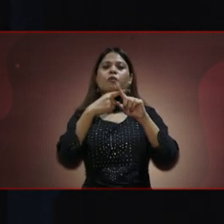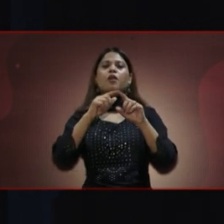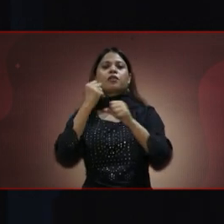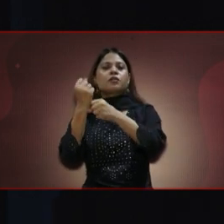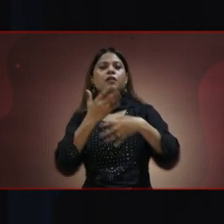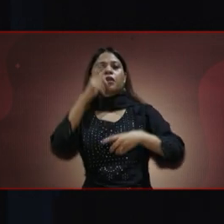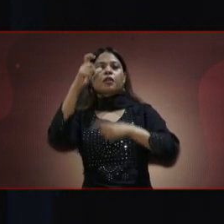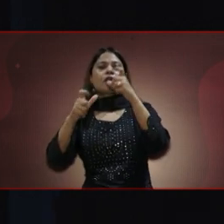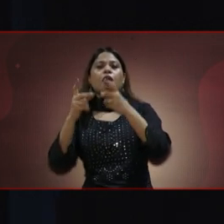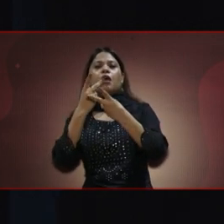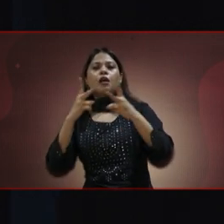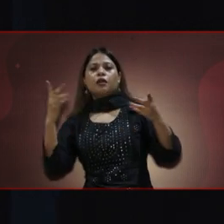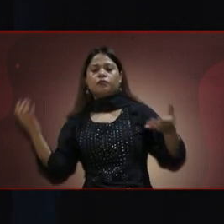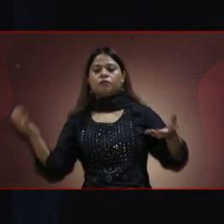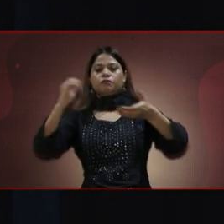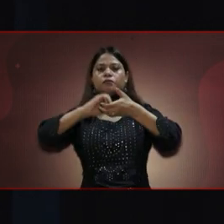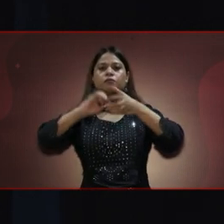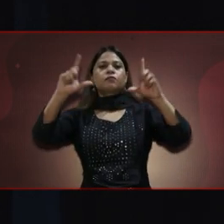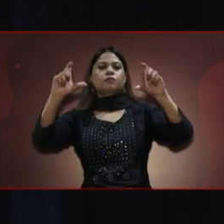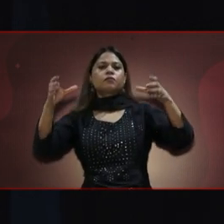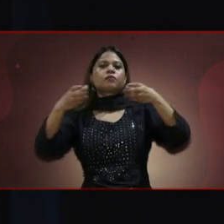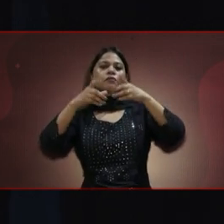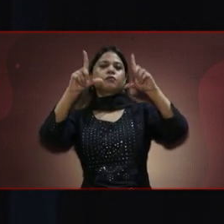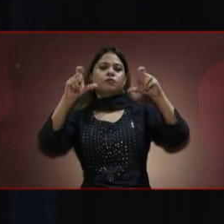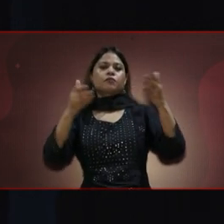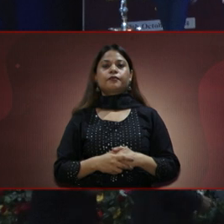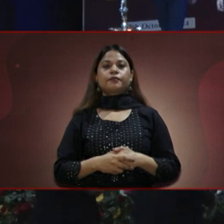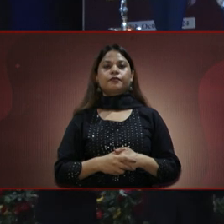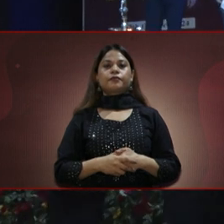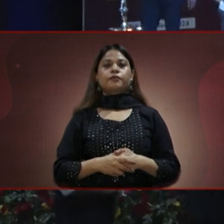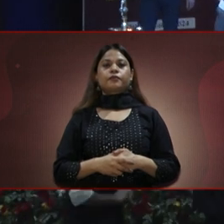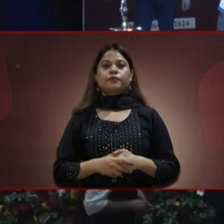the team from Amazon, you may please join us on stage for the group photograph.